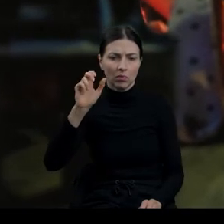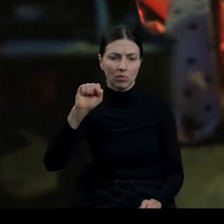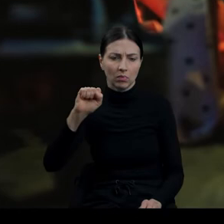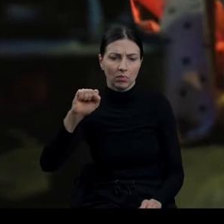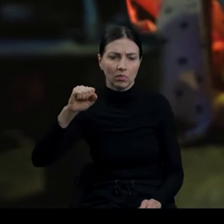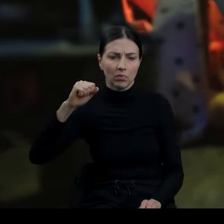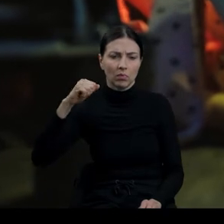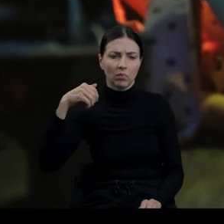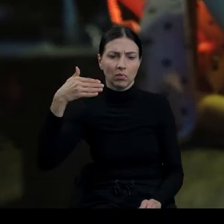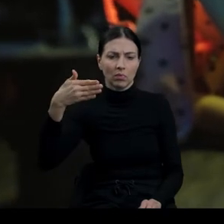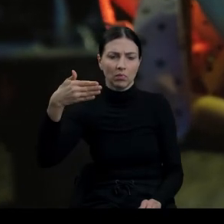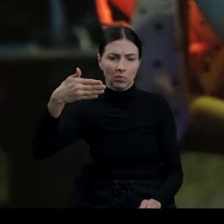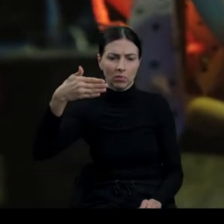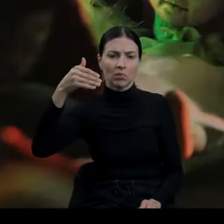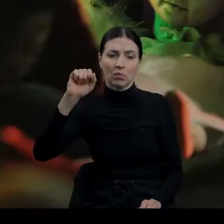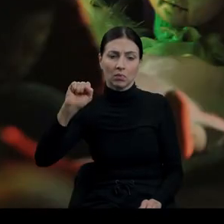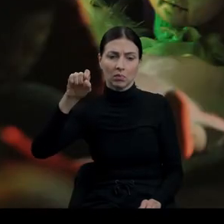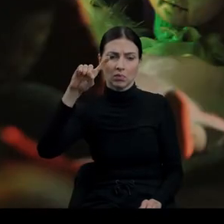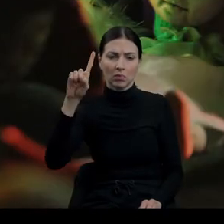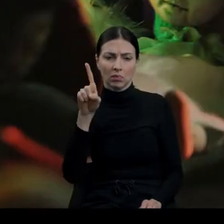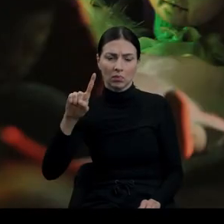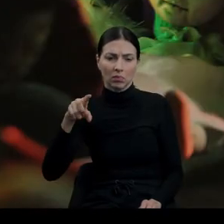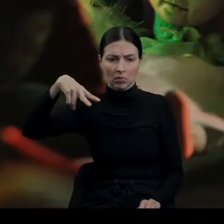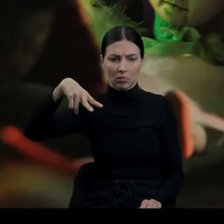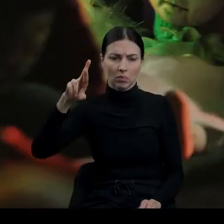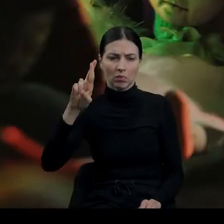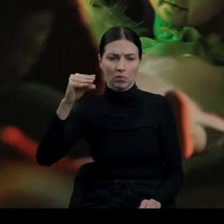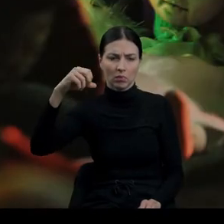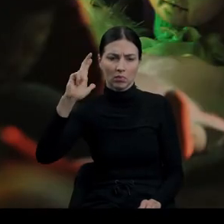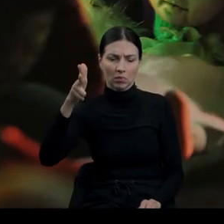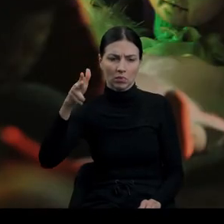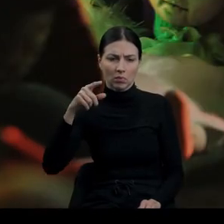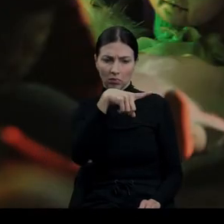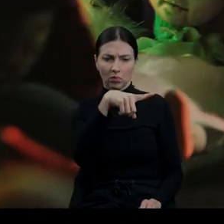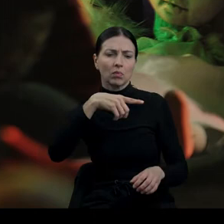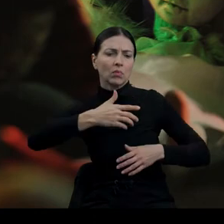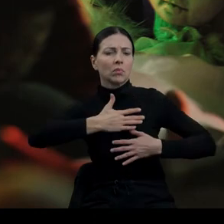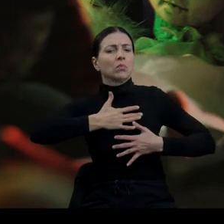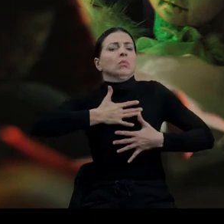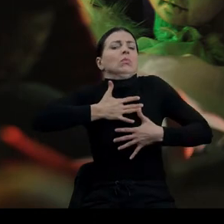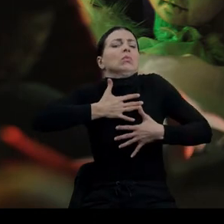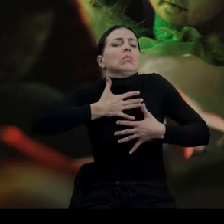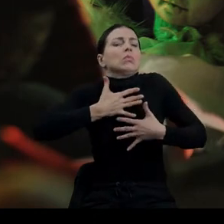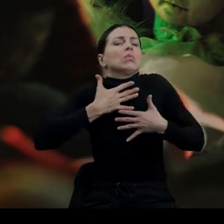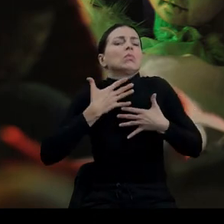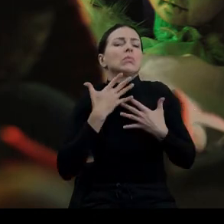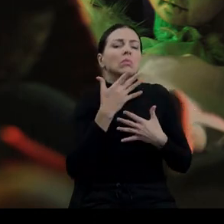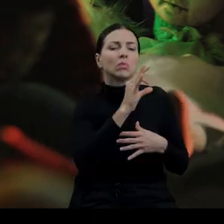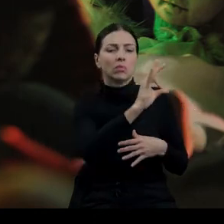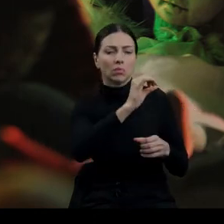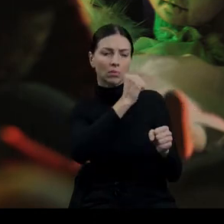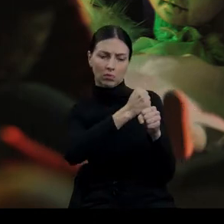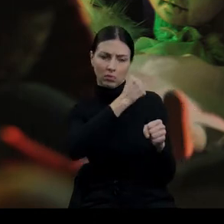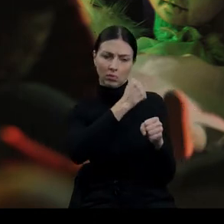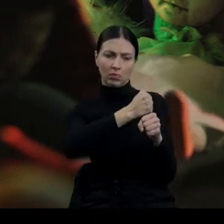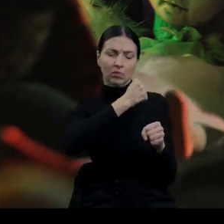jej zawdzięczać tą inspirację w dużym stopniu. Już studiując scenografię jakoś pomyślałem sobie, że po pierwsze miałem